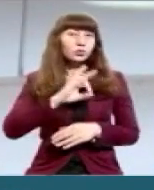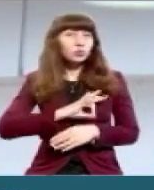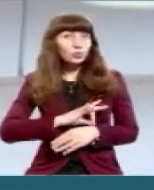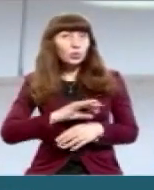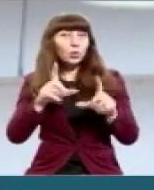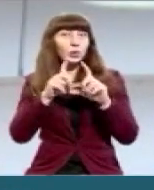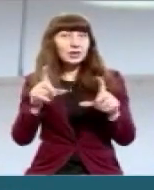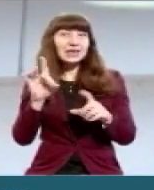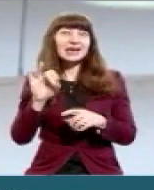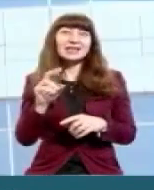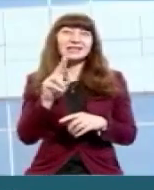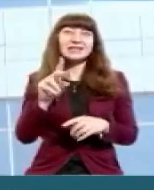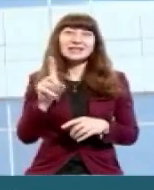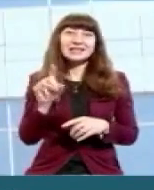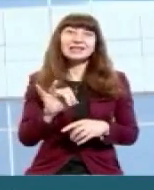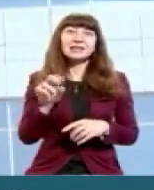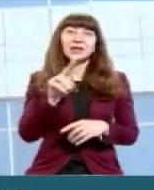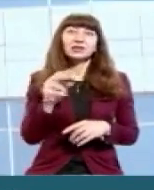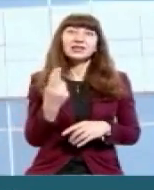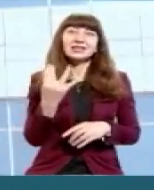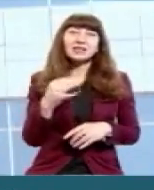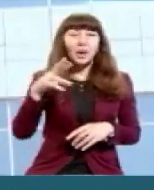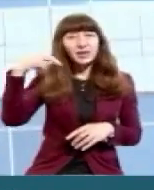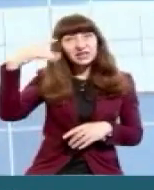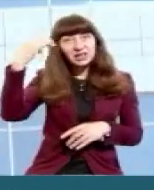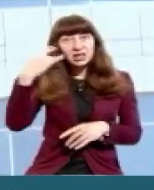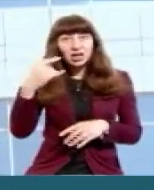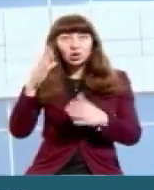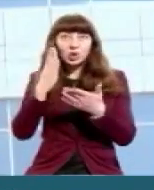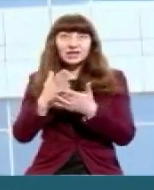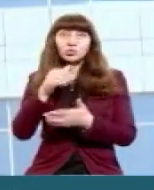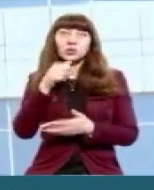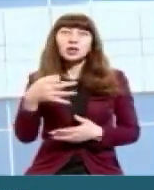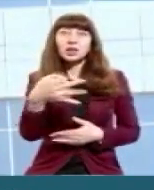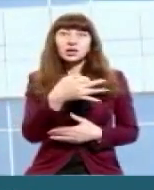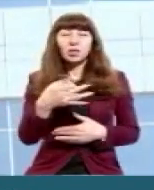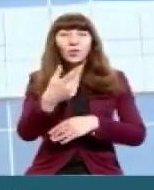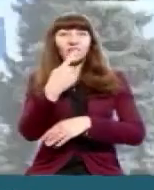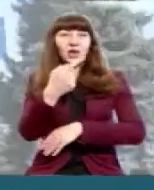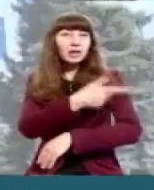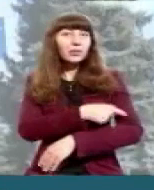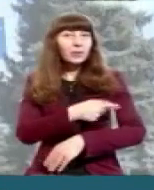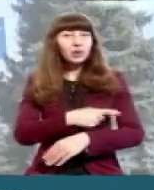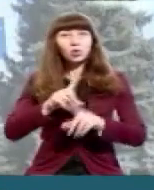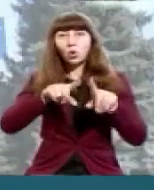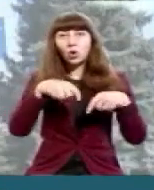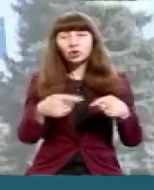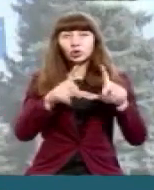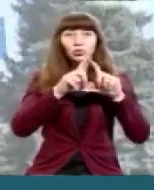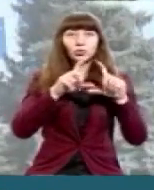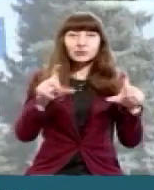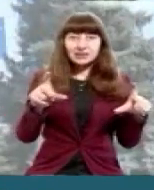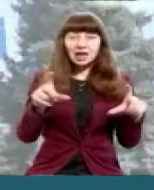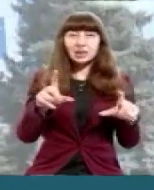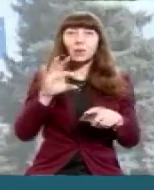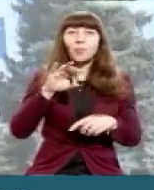использованию региональной резиденции. Согласно принятому решению, новый центр будет оказывать комплекс необходимых специальных социальных услуг,